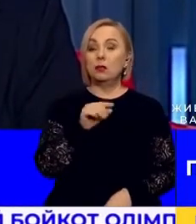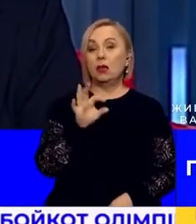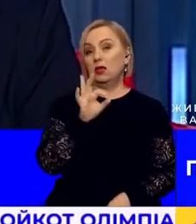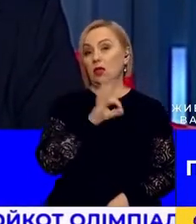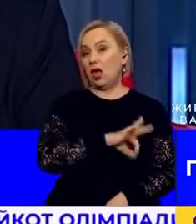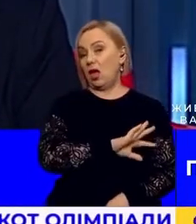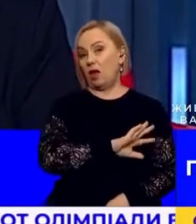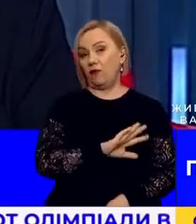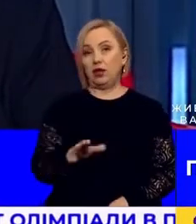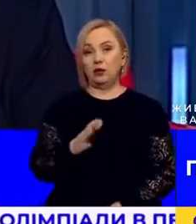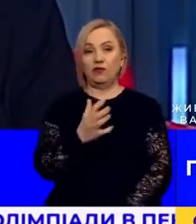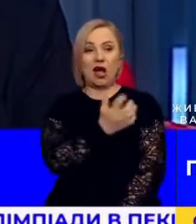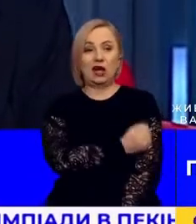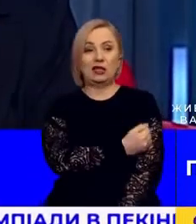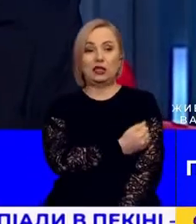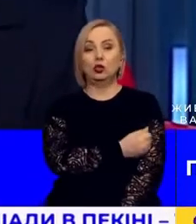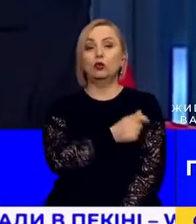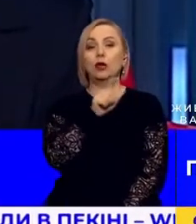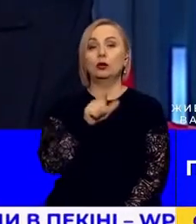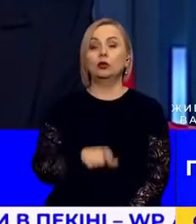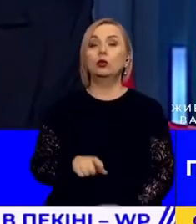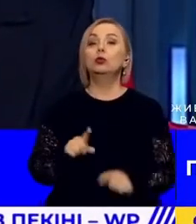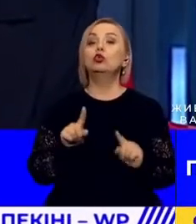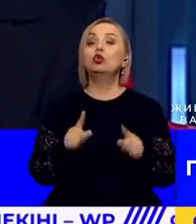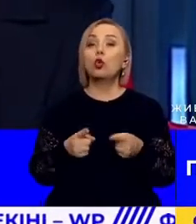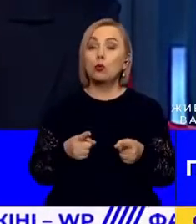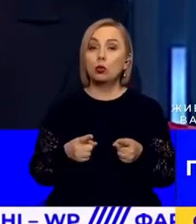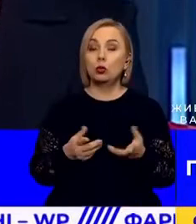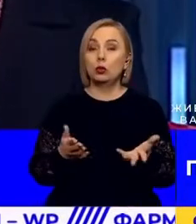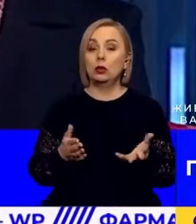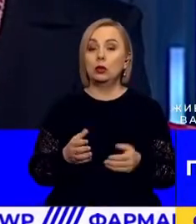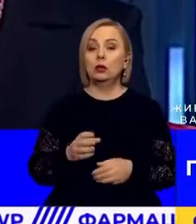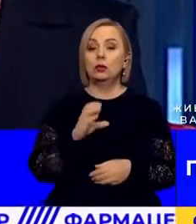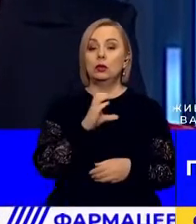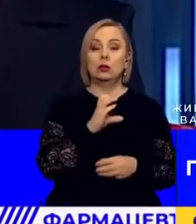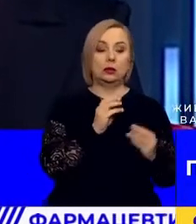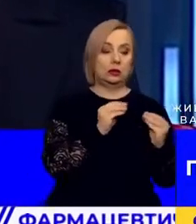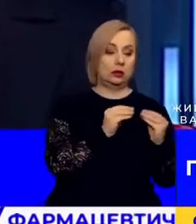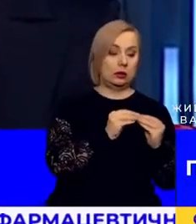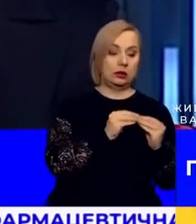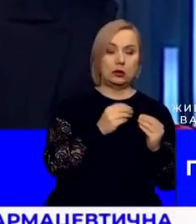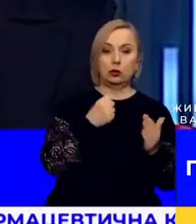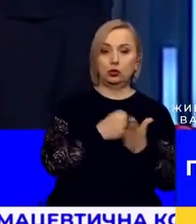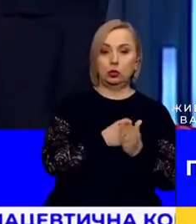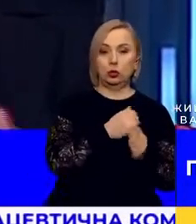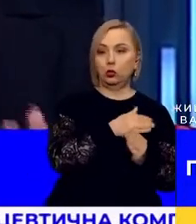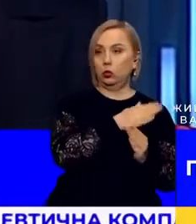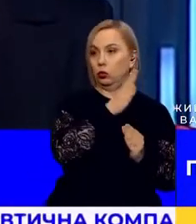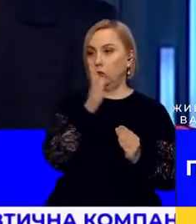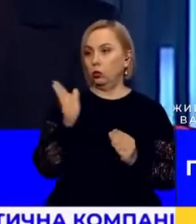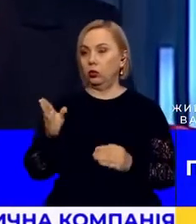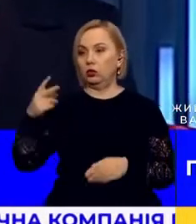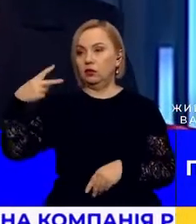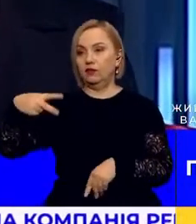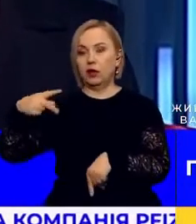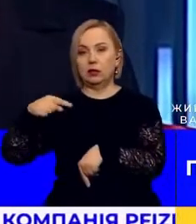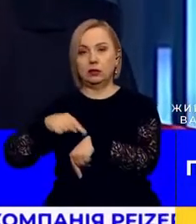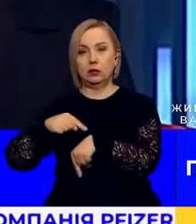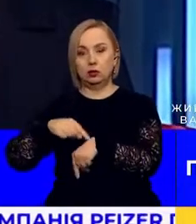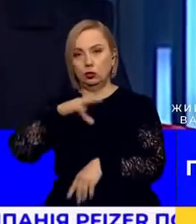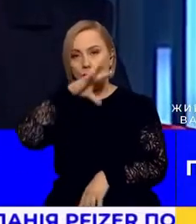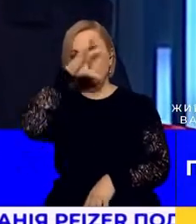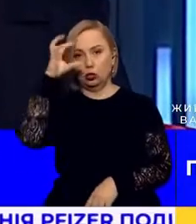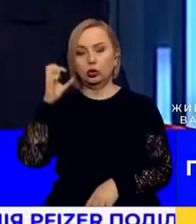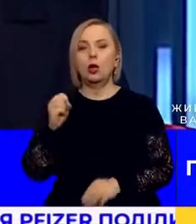і вакцинувати людей. Тому що це є дуже з 10 до 8, до 20 вони це роблять. Після 20 години вони